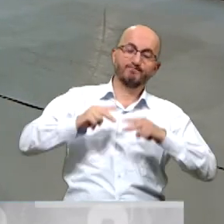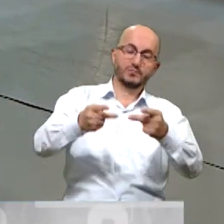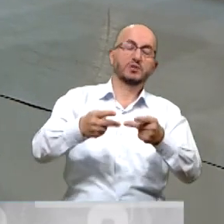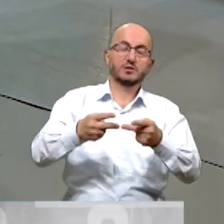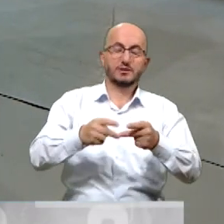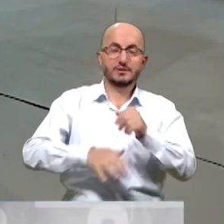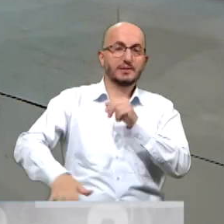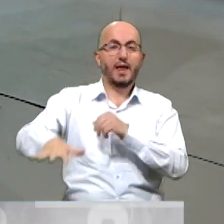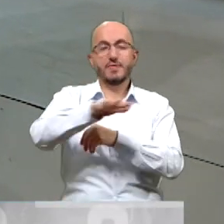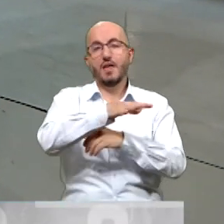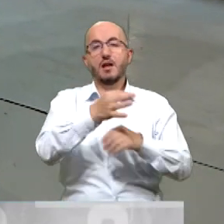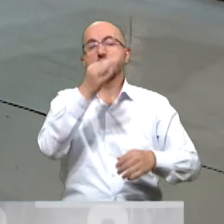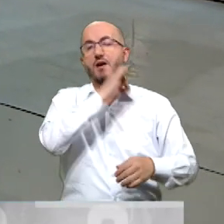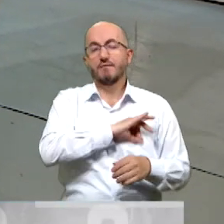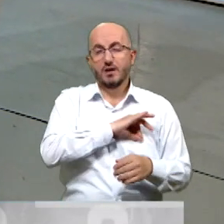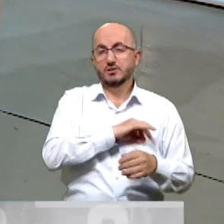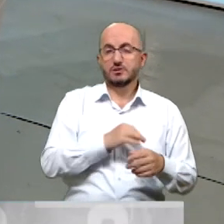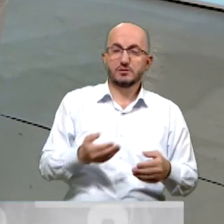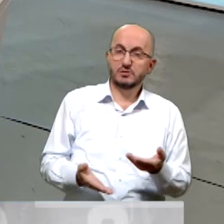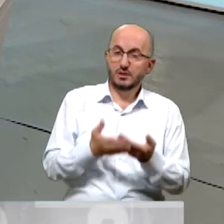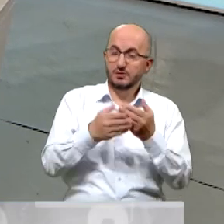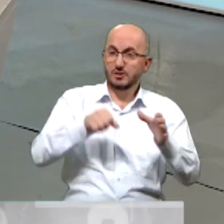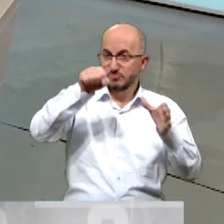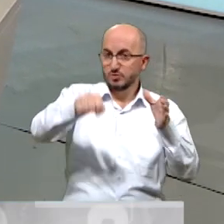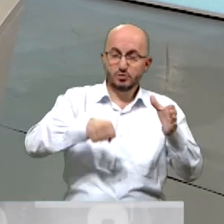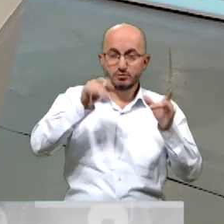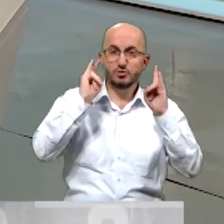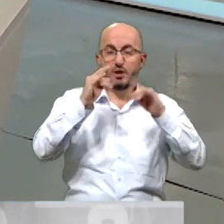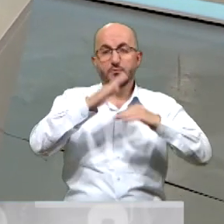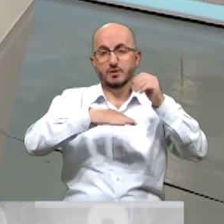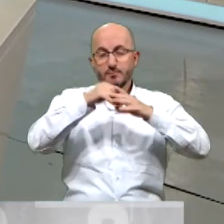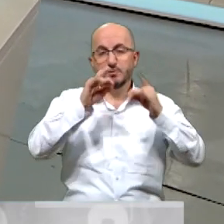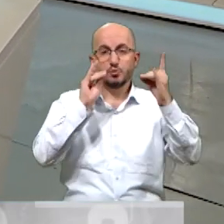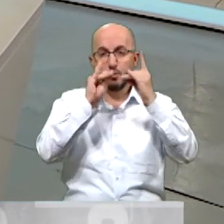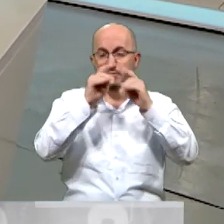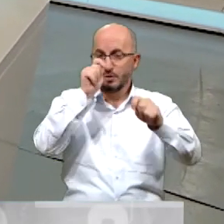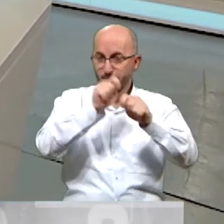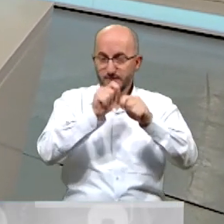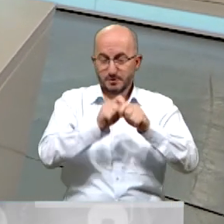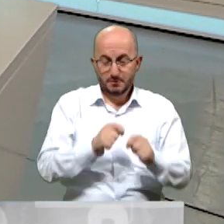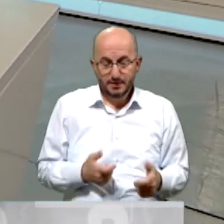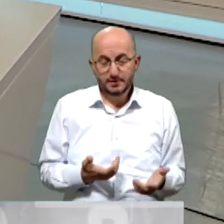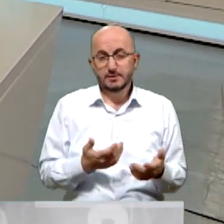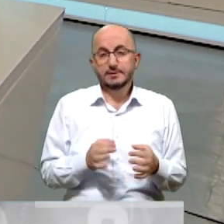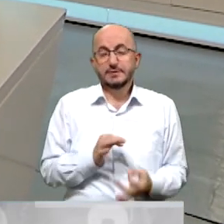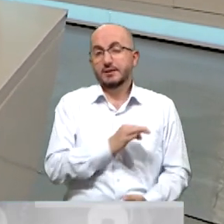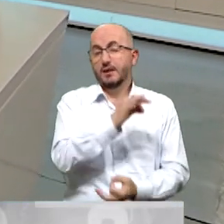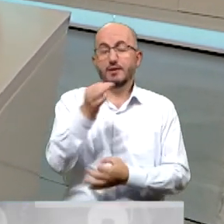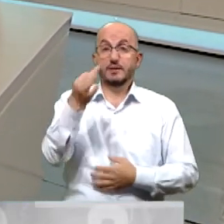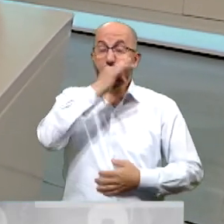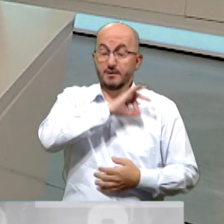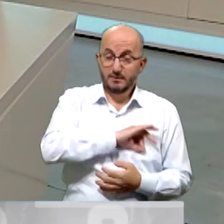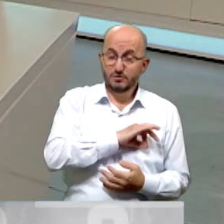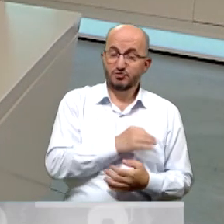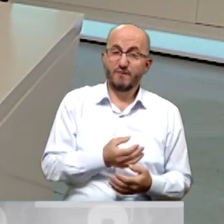umumi menfaatını sağlayacak bir kuyu açtırmak, cami yaptırmak, köprü yaptırmak, insanların